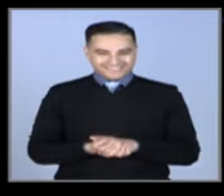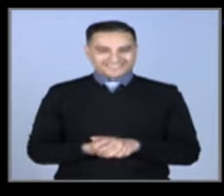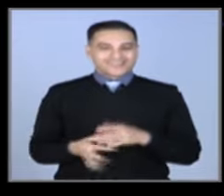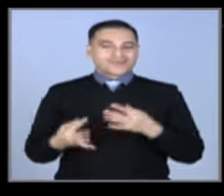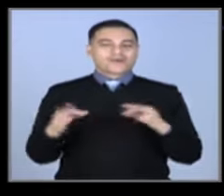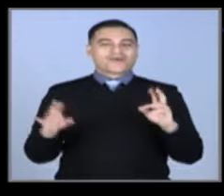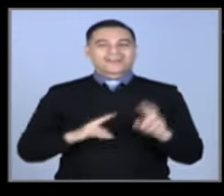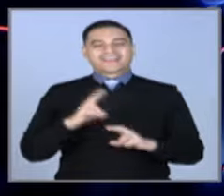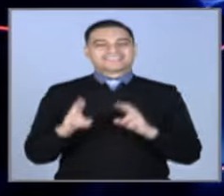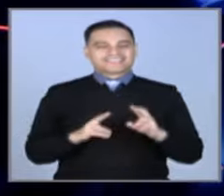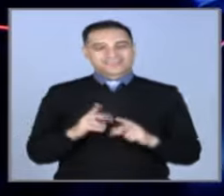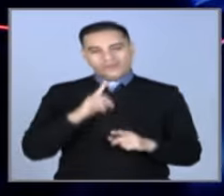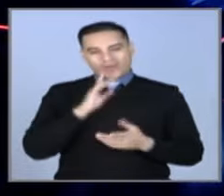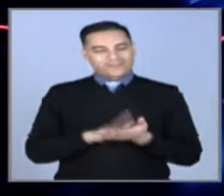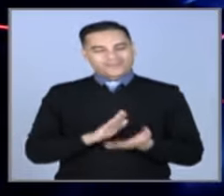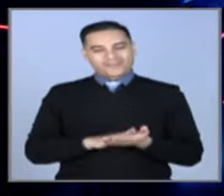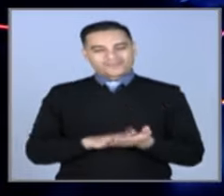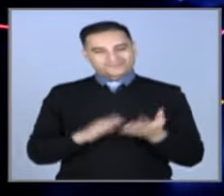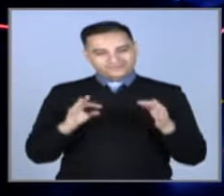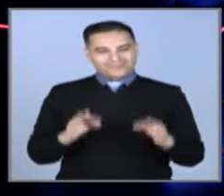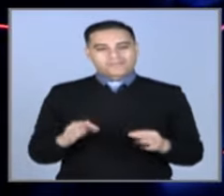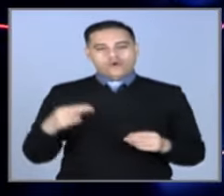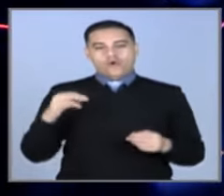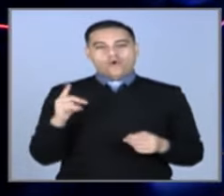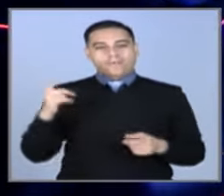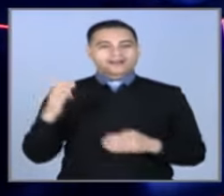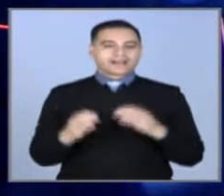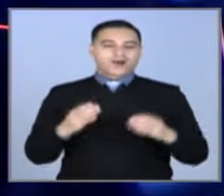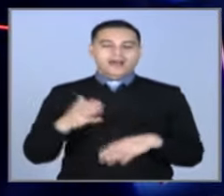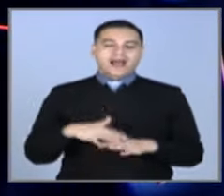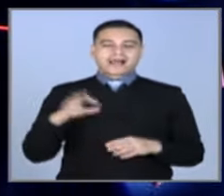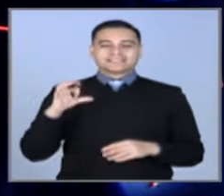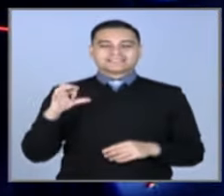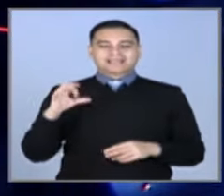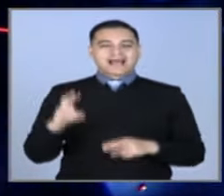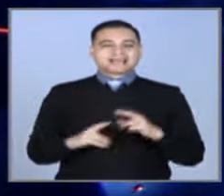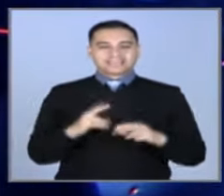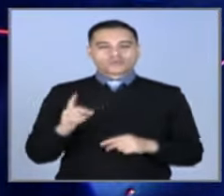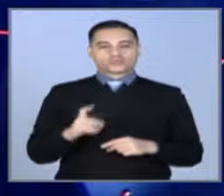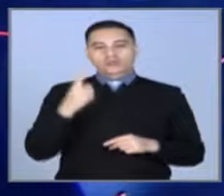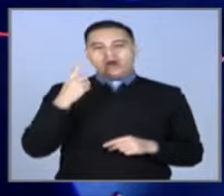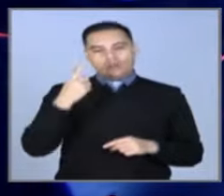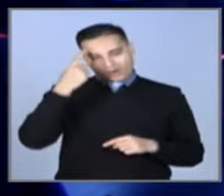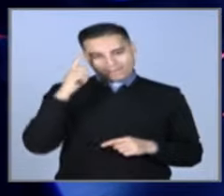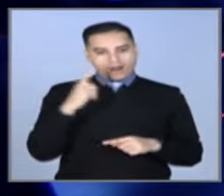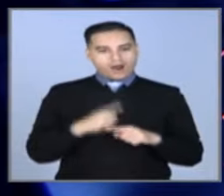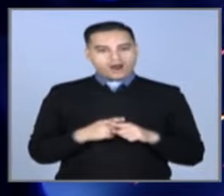كل الأسئلة تجاوبت. والله برافو. طبعا لأن عمر جاوب على 9 أسئلة صح، والسؤال